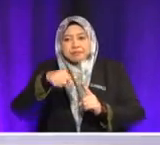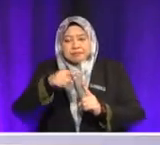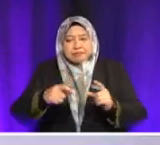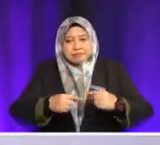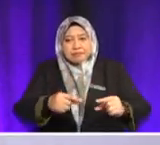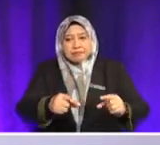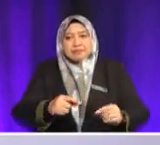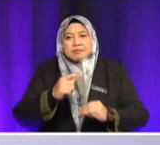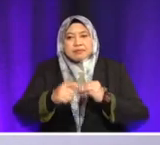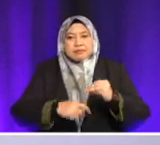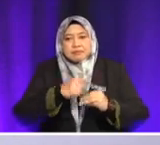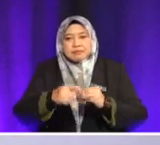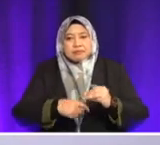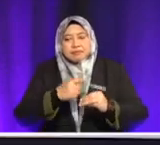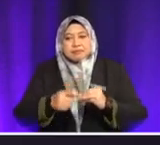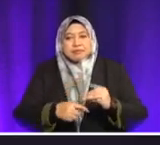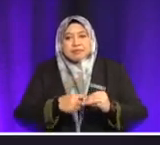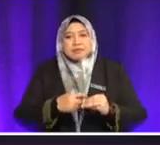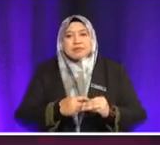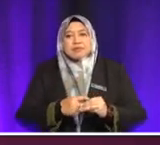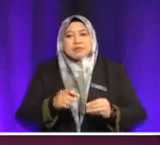Oke dia memutarkan